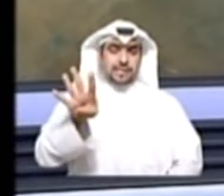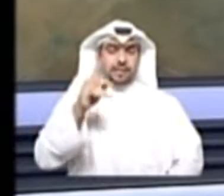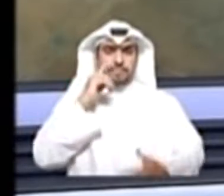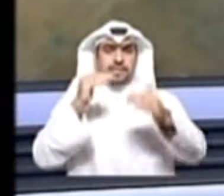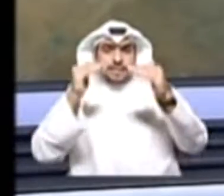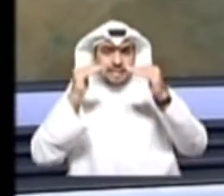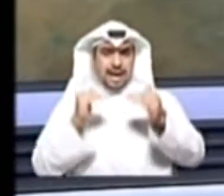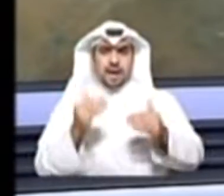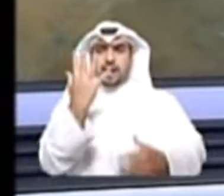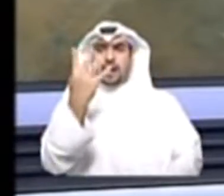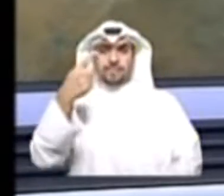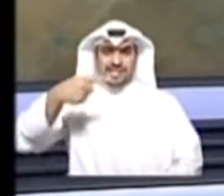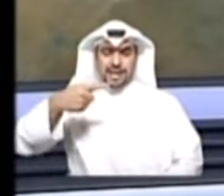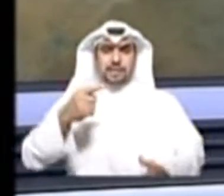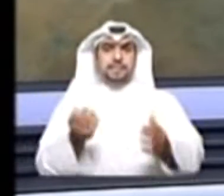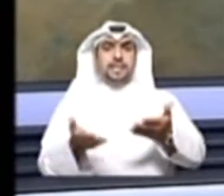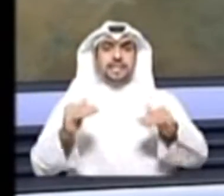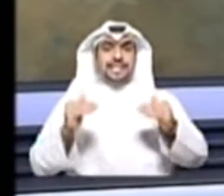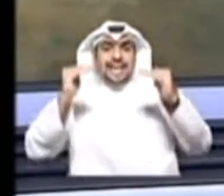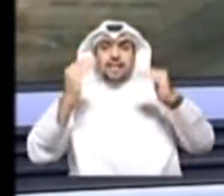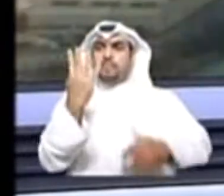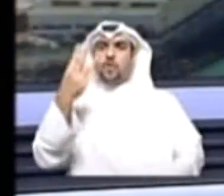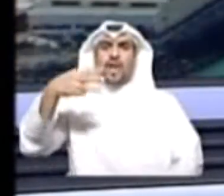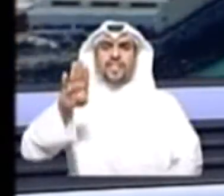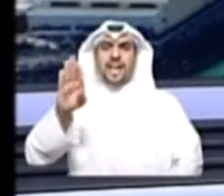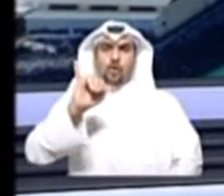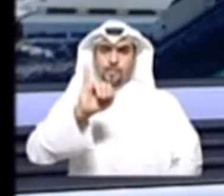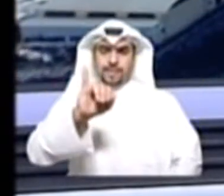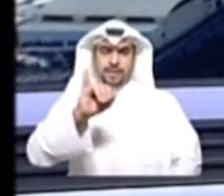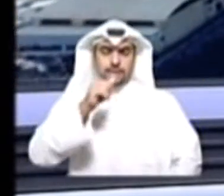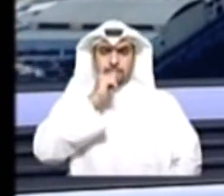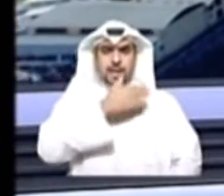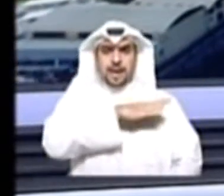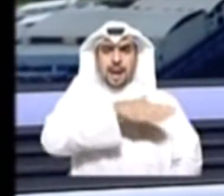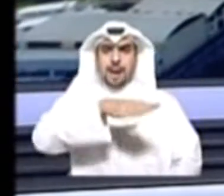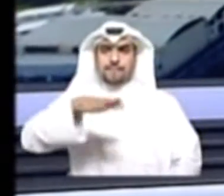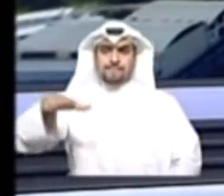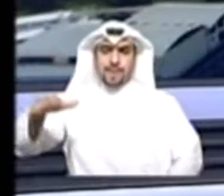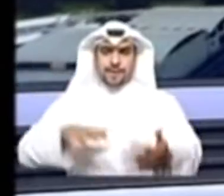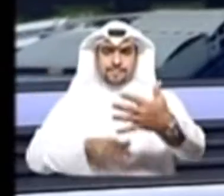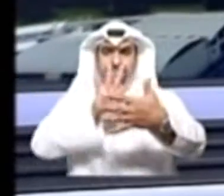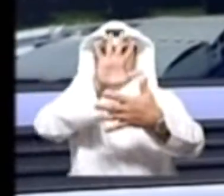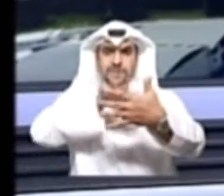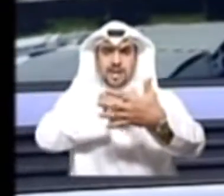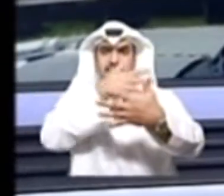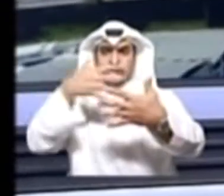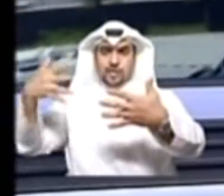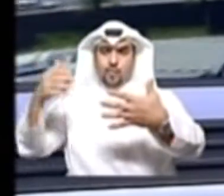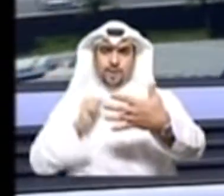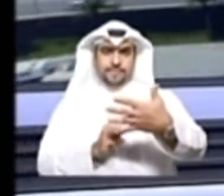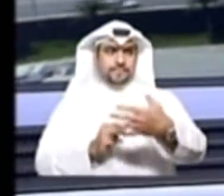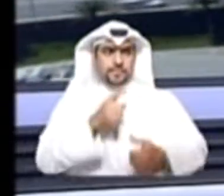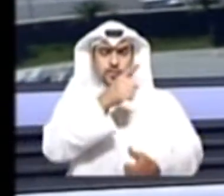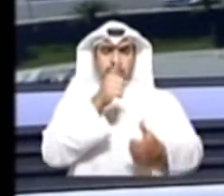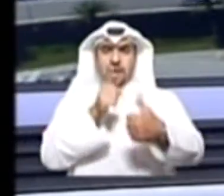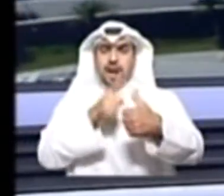من 15 إلى 35 كيلو متر بالساعة. البحر راح يكون خفيف الموج الليلة، خفيف إلى معتدل باكر بعد الظهر.